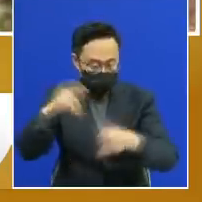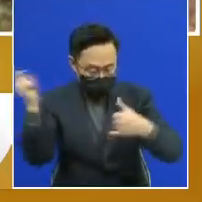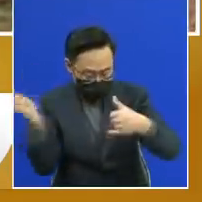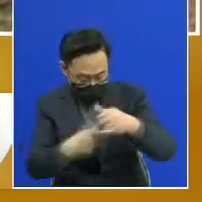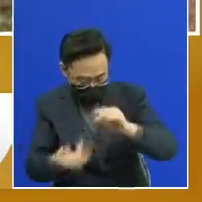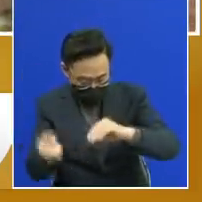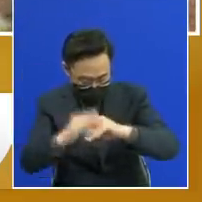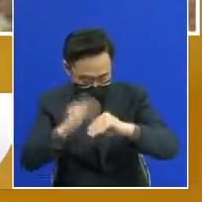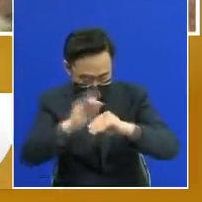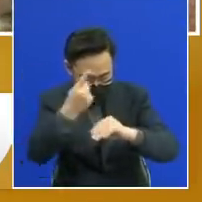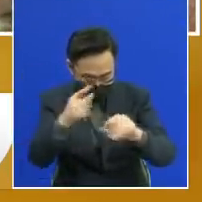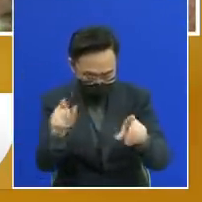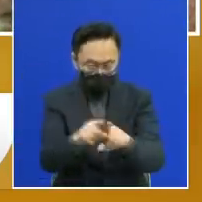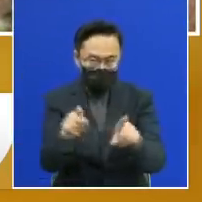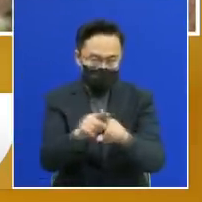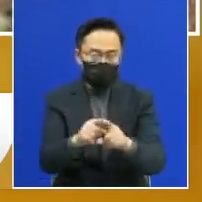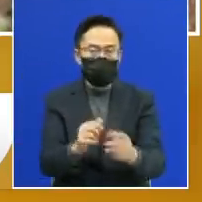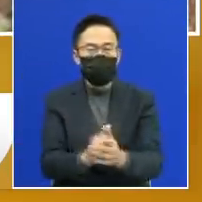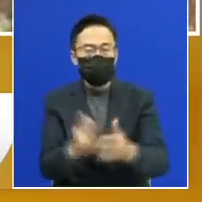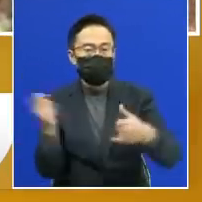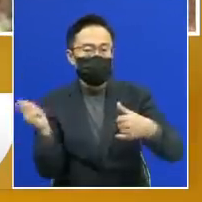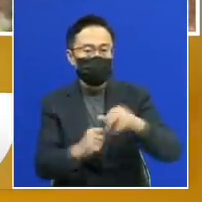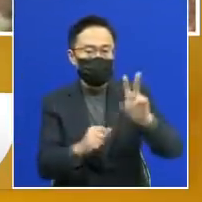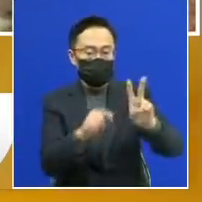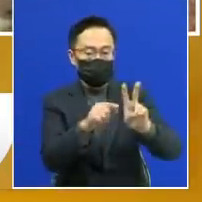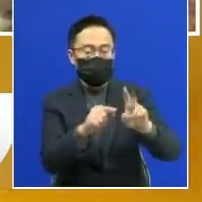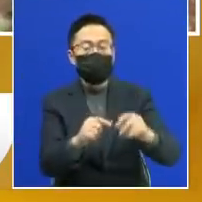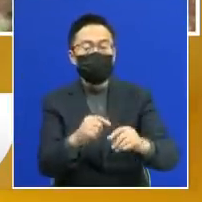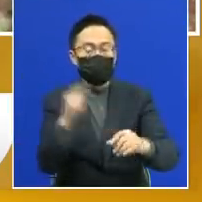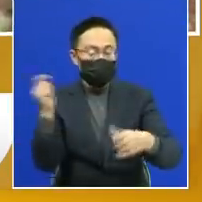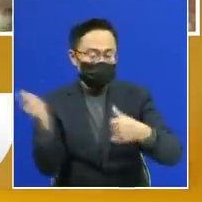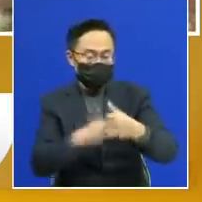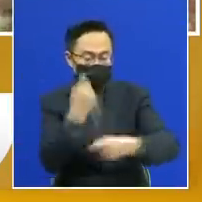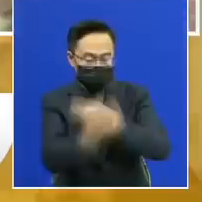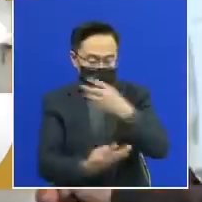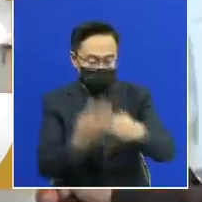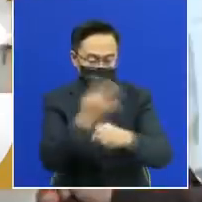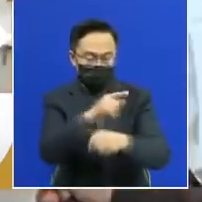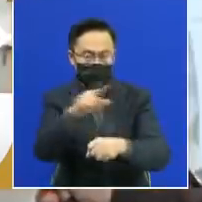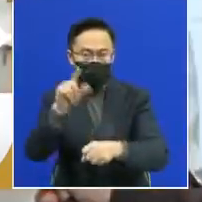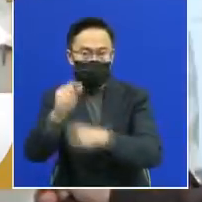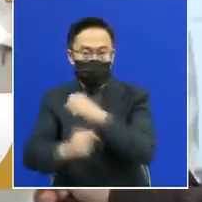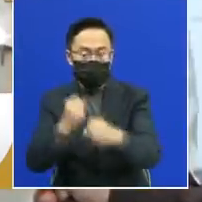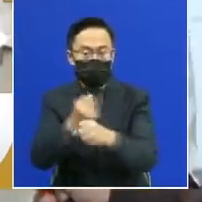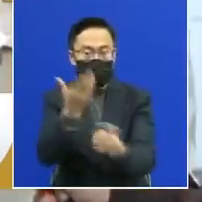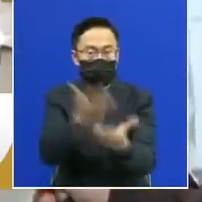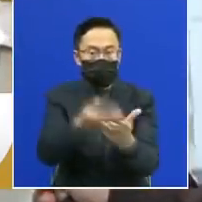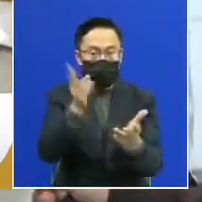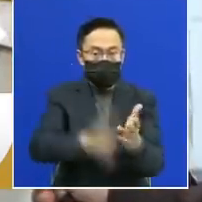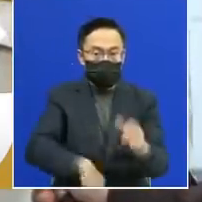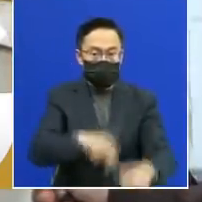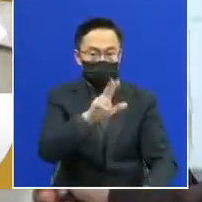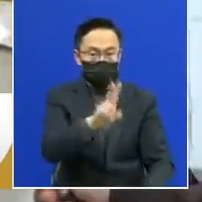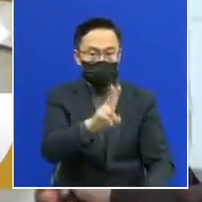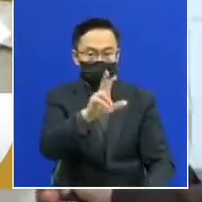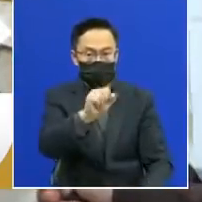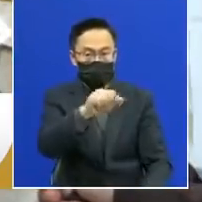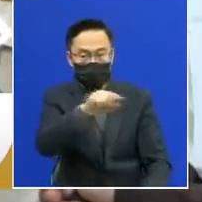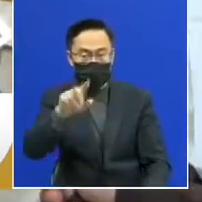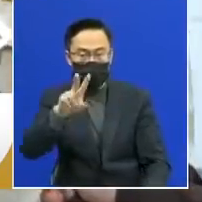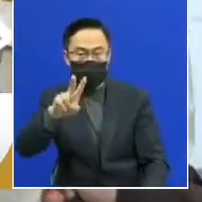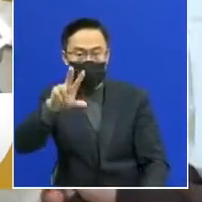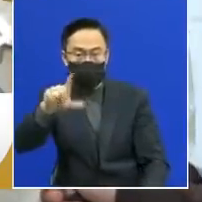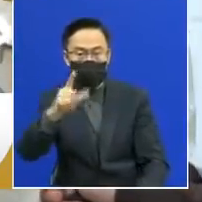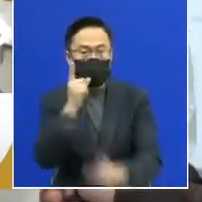แต่นะครับ2ปีถึง20ปีนะ4ปีถึง20ปีนะครับโทษปรับตั้งแต่ 200,000 ถึง2ล้านบาทนะครับ